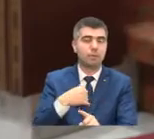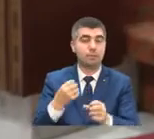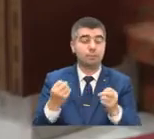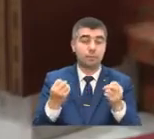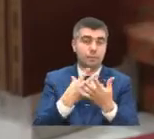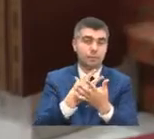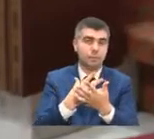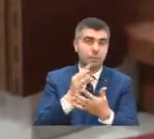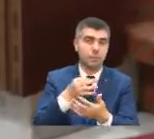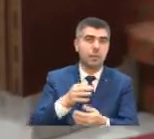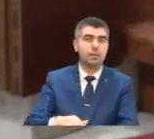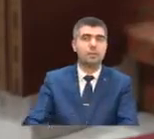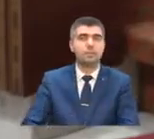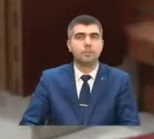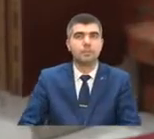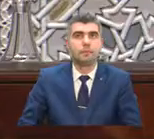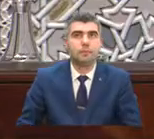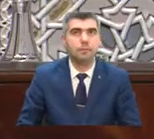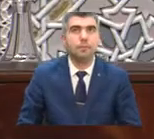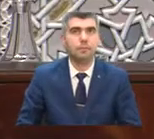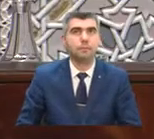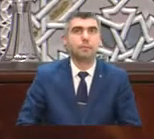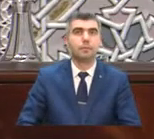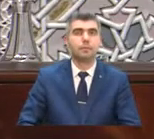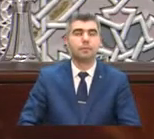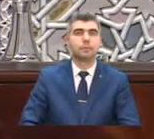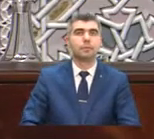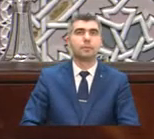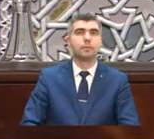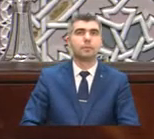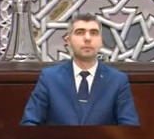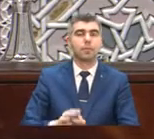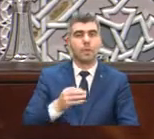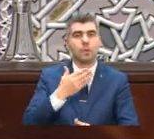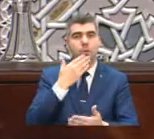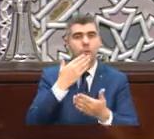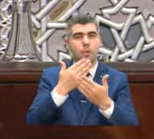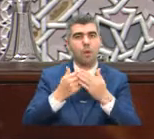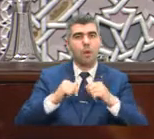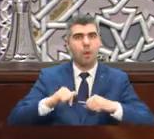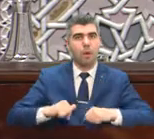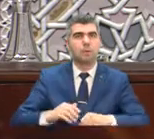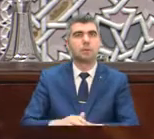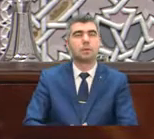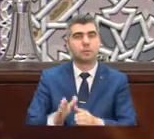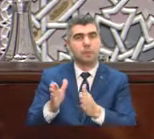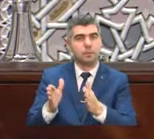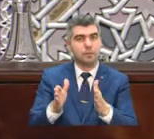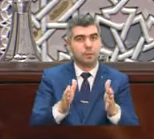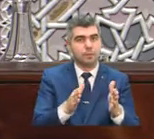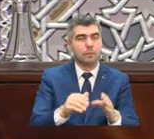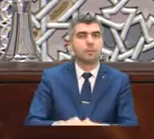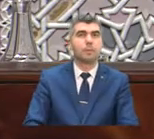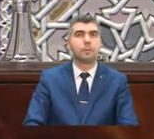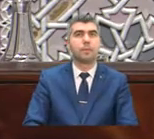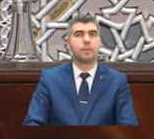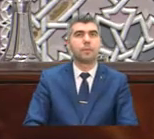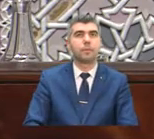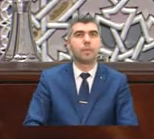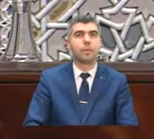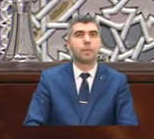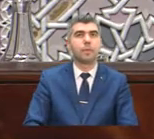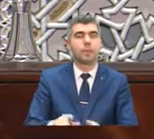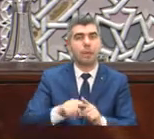لها. شكرا سيد الوزير على حسن مساهمتكم، وننتقل إلى القطاع الموالي المتعلق